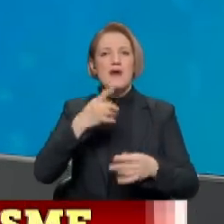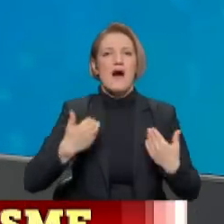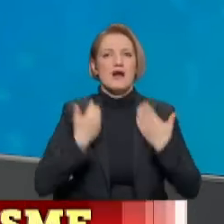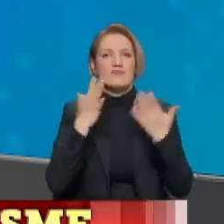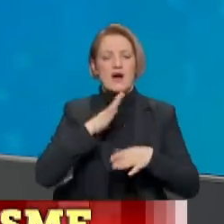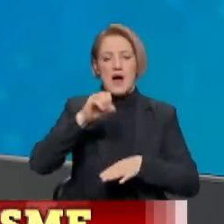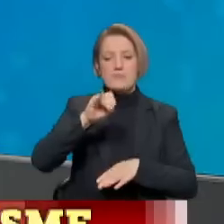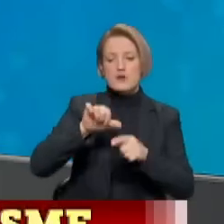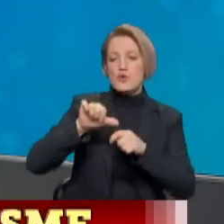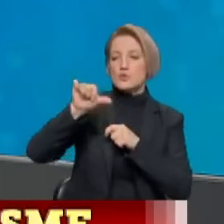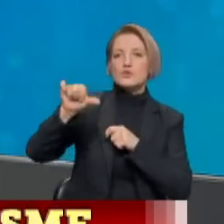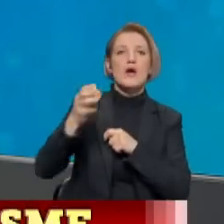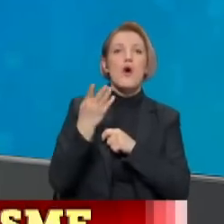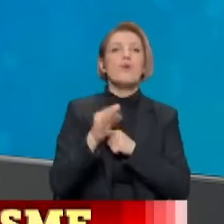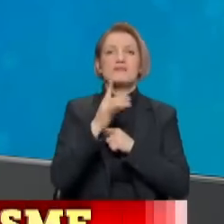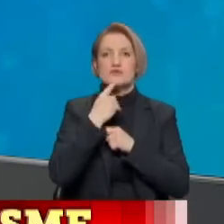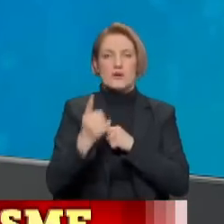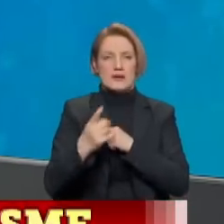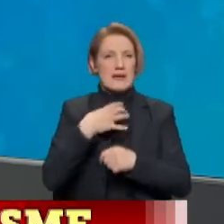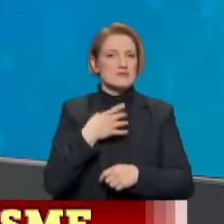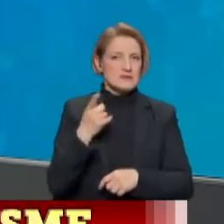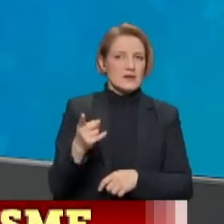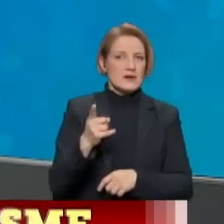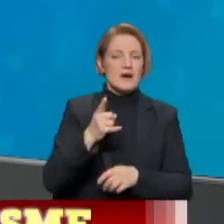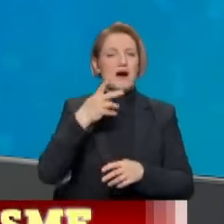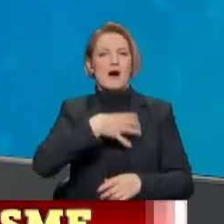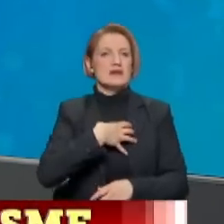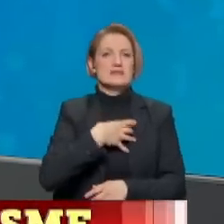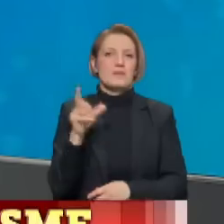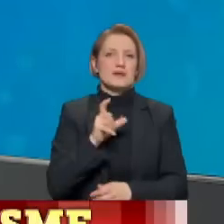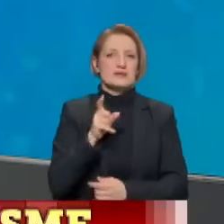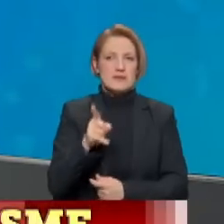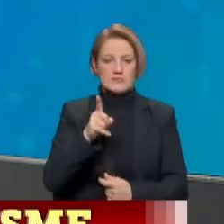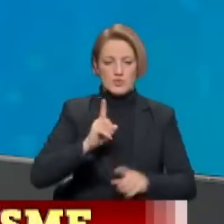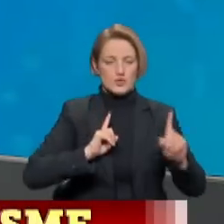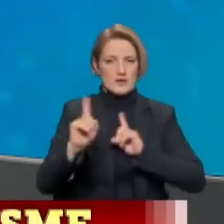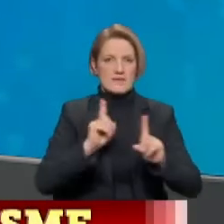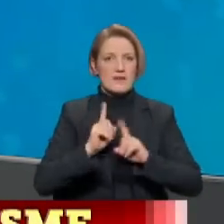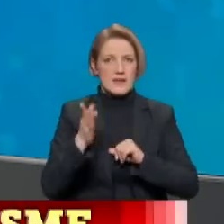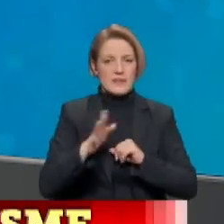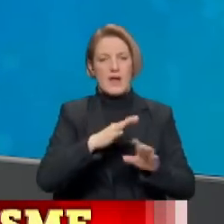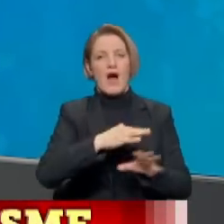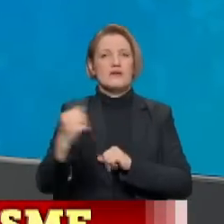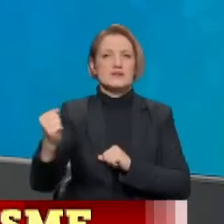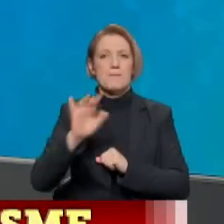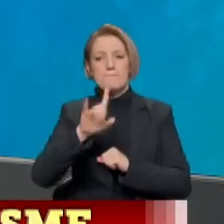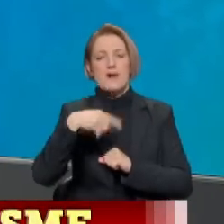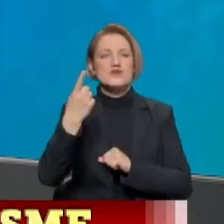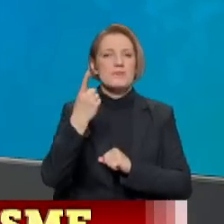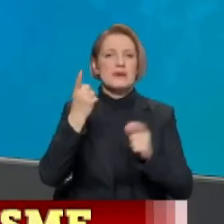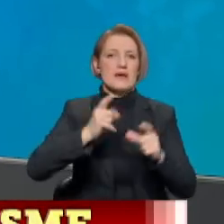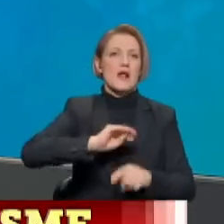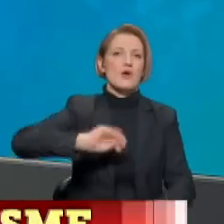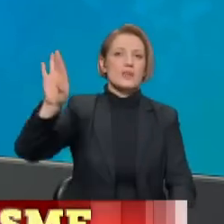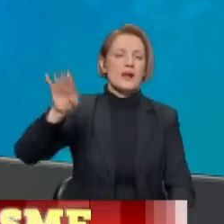AK Parti'ye de çok uzak olmadığını söylerdi kendisi. Haziran ayında bu davadan alındı, başka bir yere